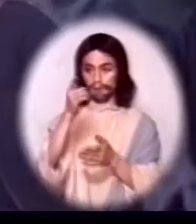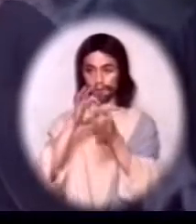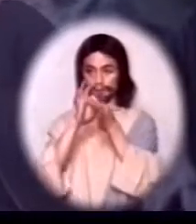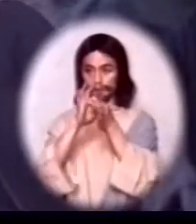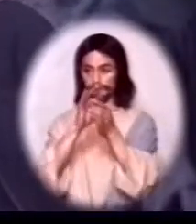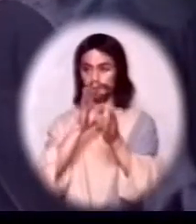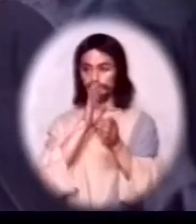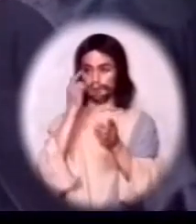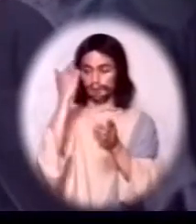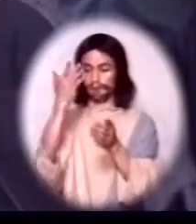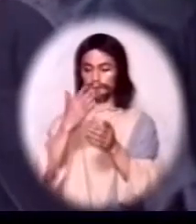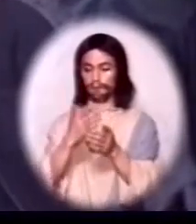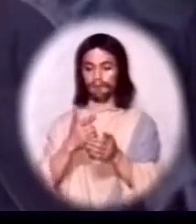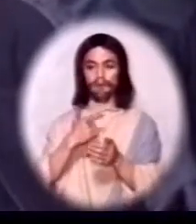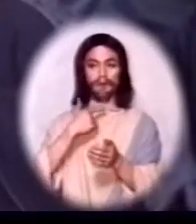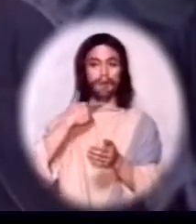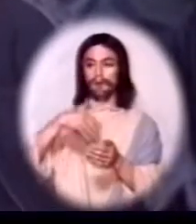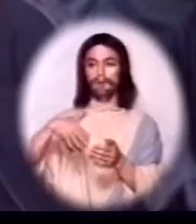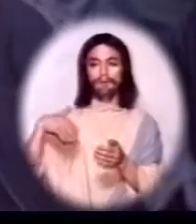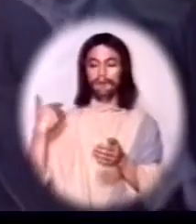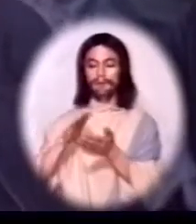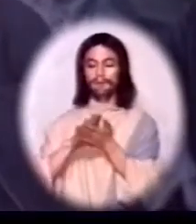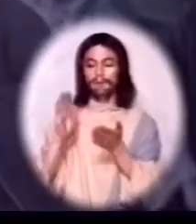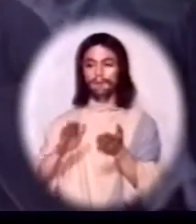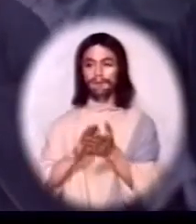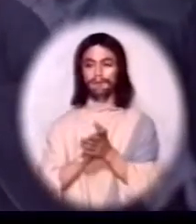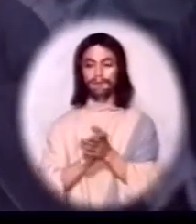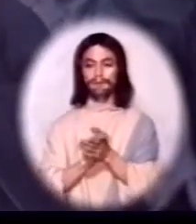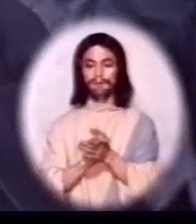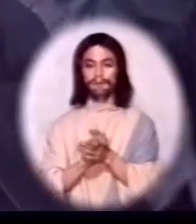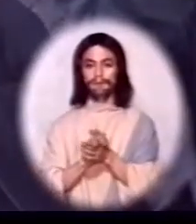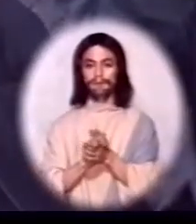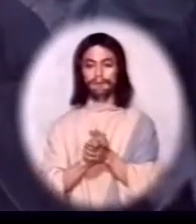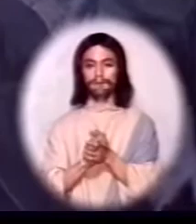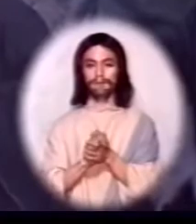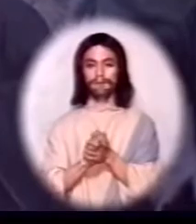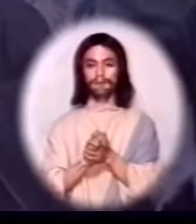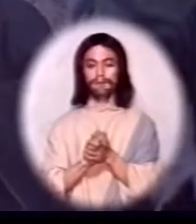너도 그 패거리지? 난 죄가 아닙니다.